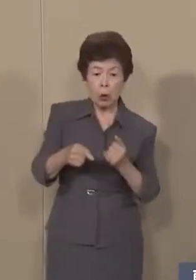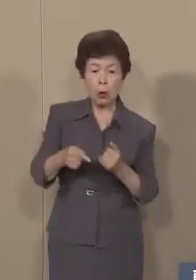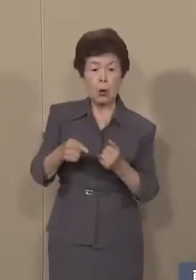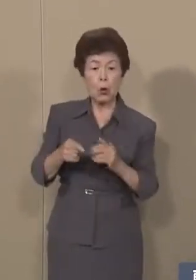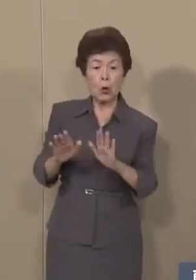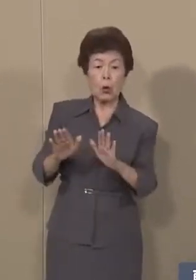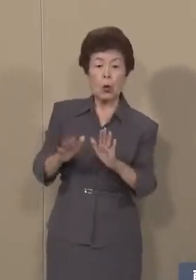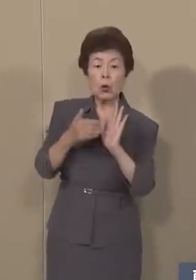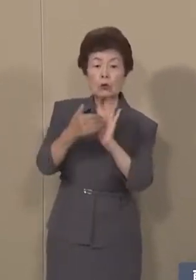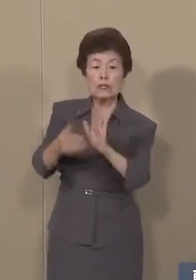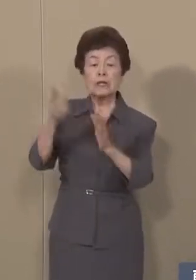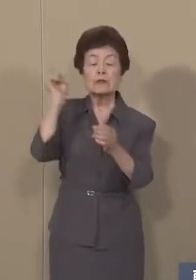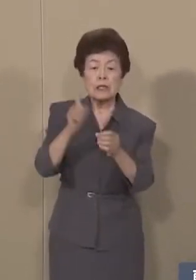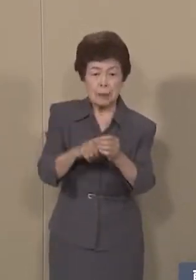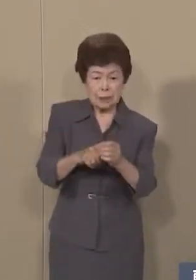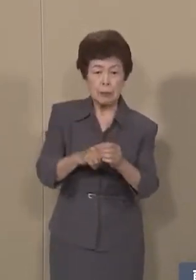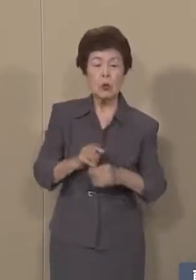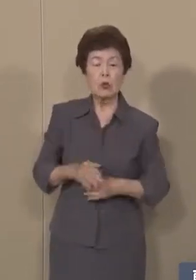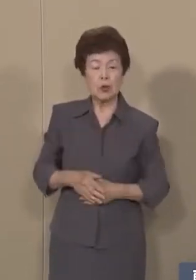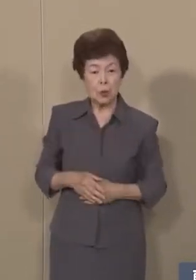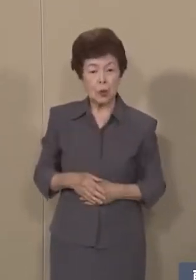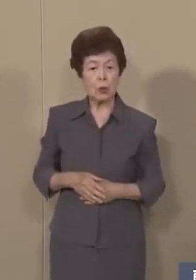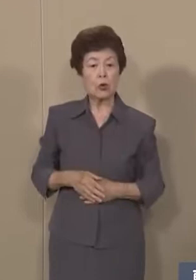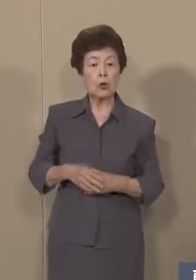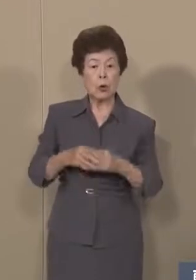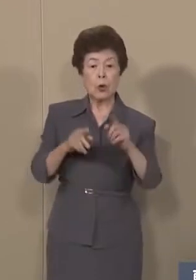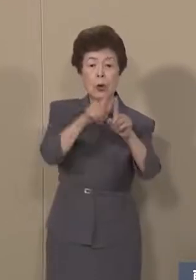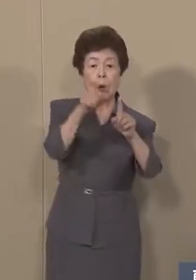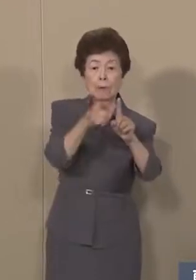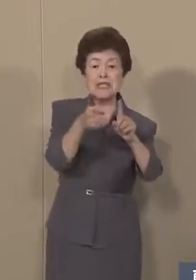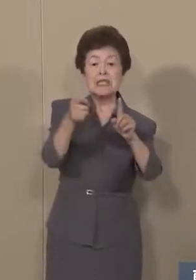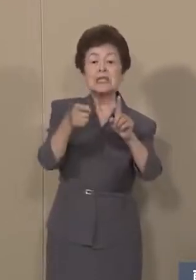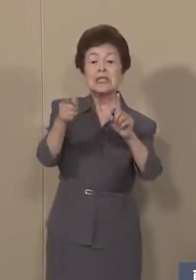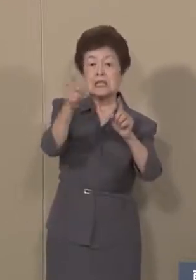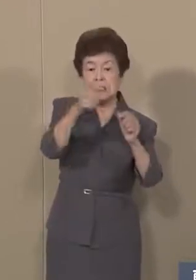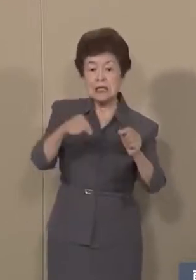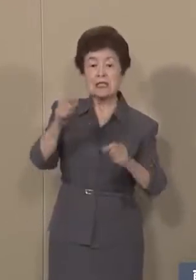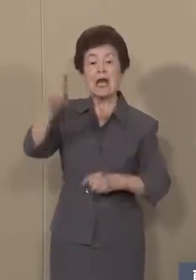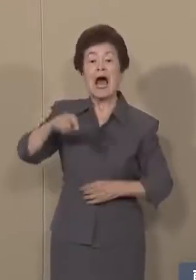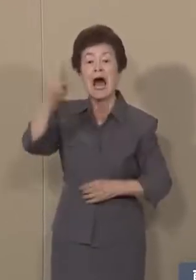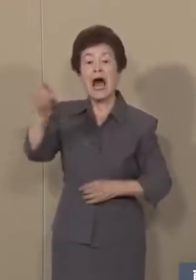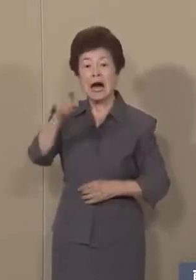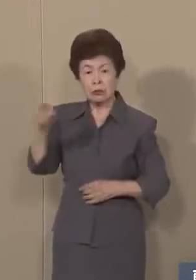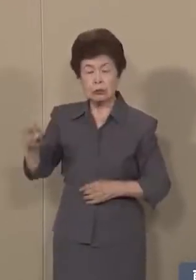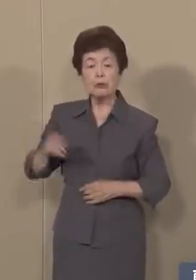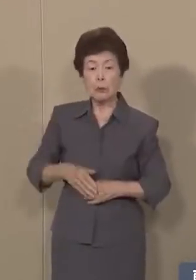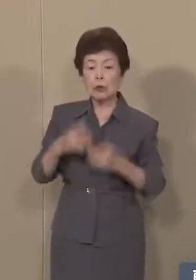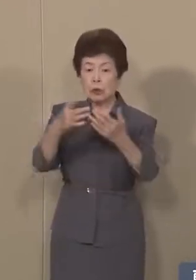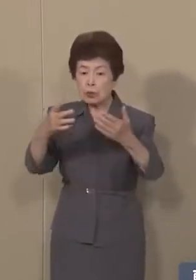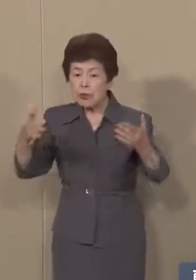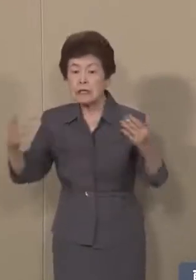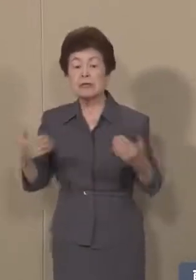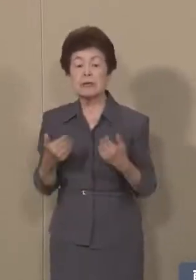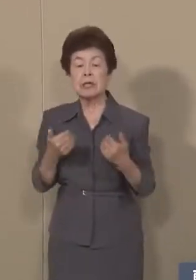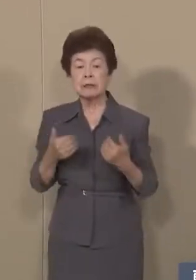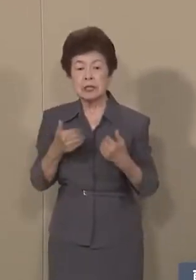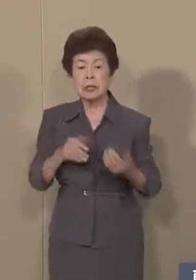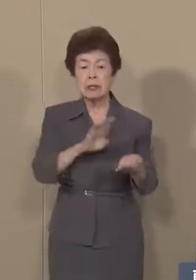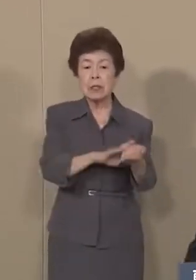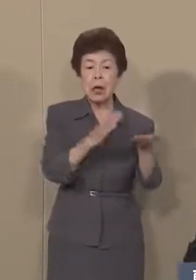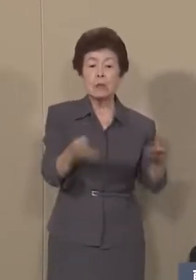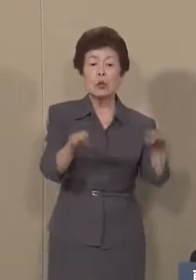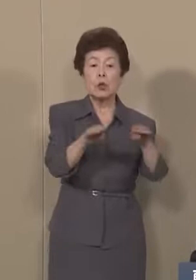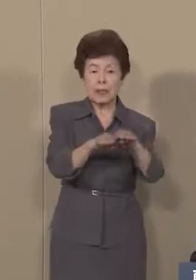の徹底抜本的な強化ビーチ r 検査体制の抜本的強化病院や保険証医療